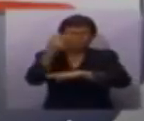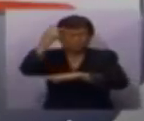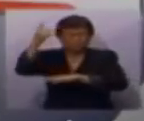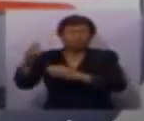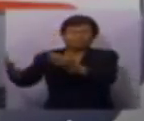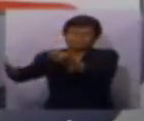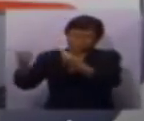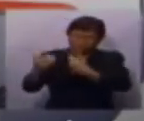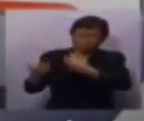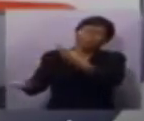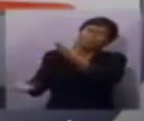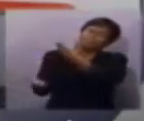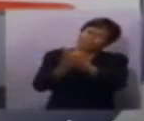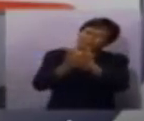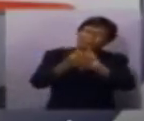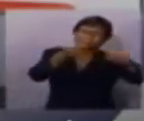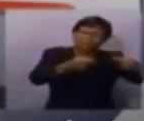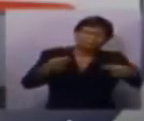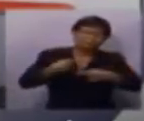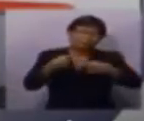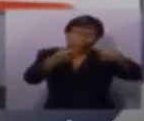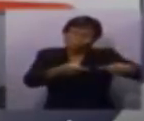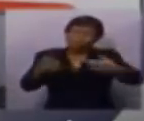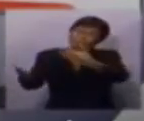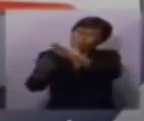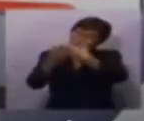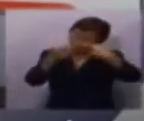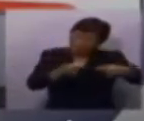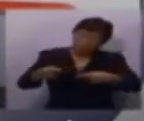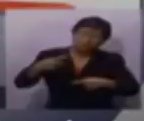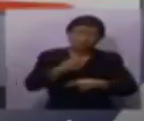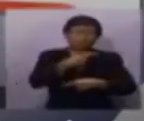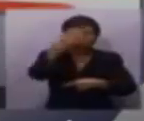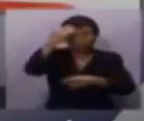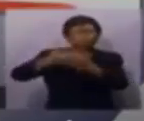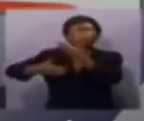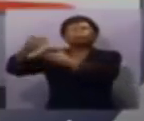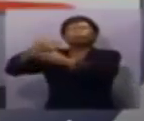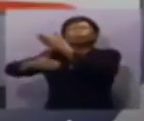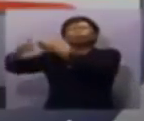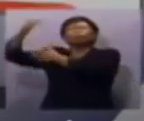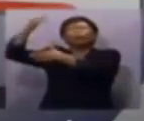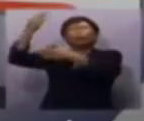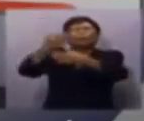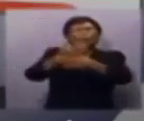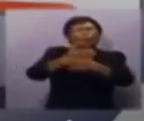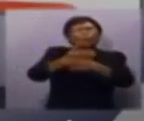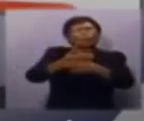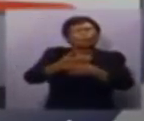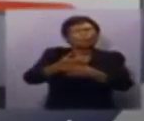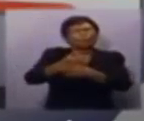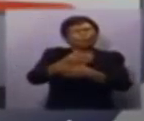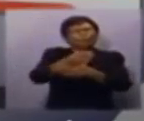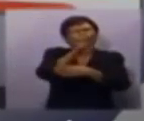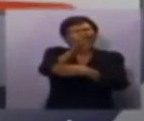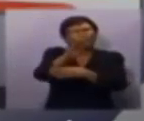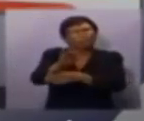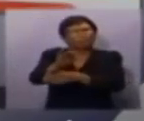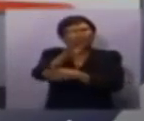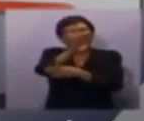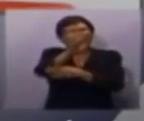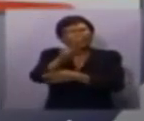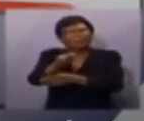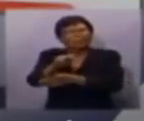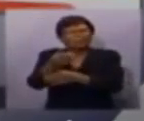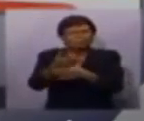kembali bertanding. Dan kita tahu sebelum-sebelum ini dia boleh menjejaskan peluang Barisan Nasional. Ya.